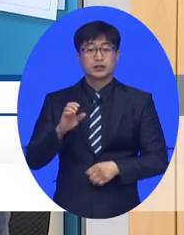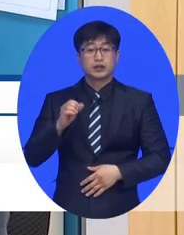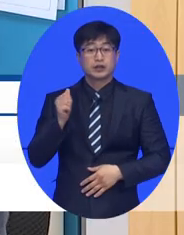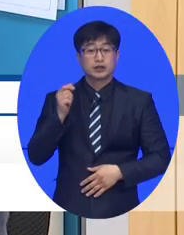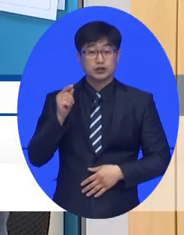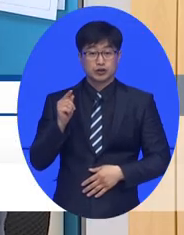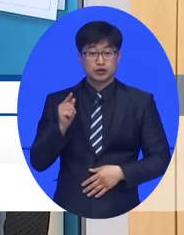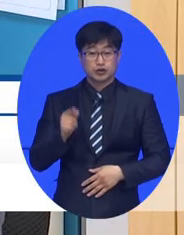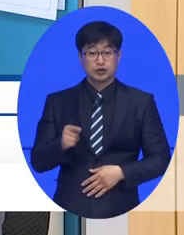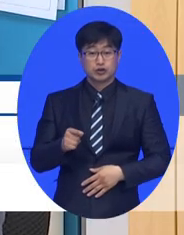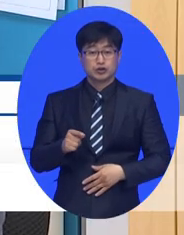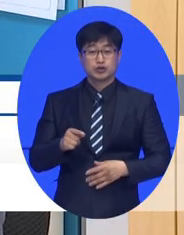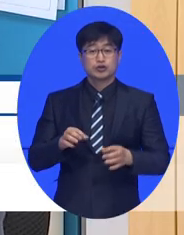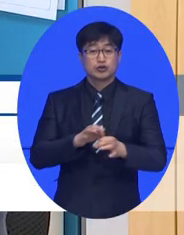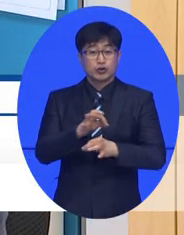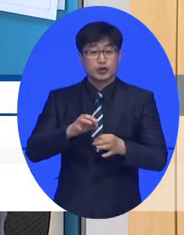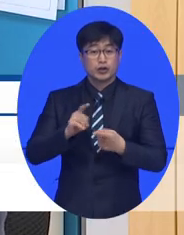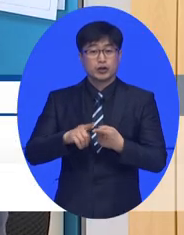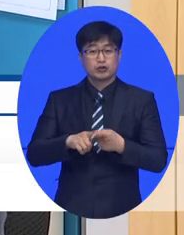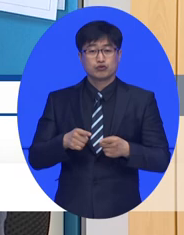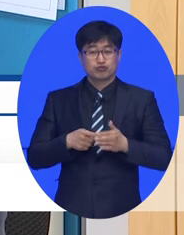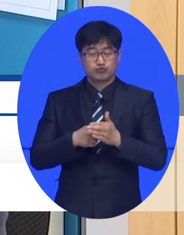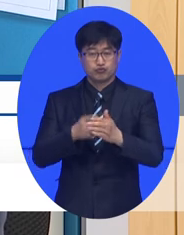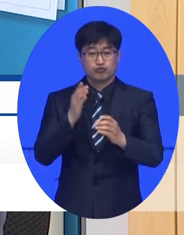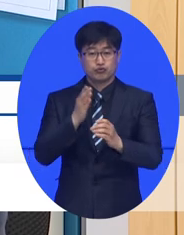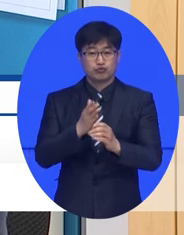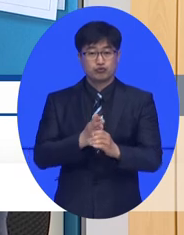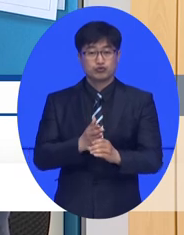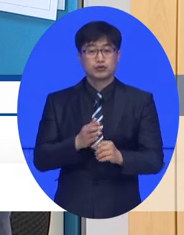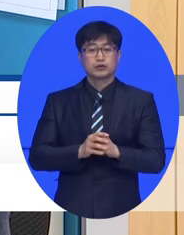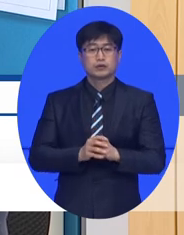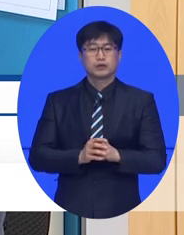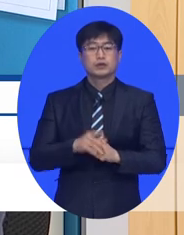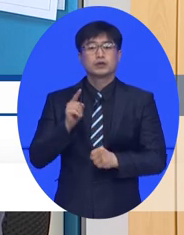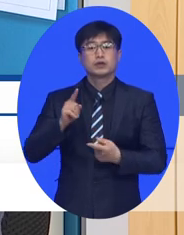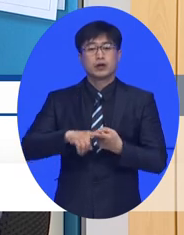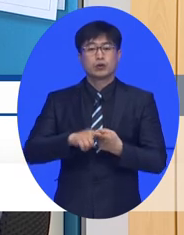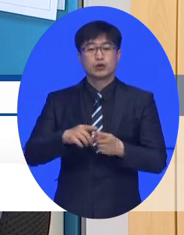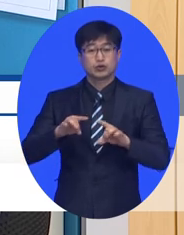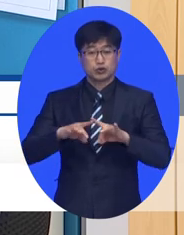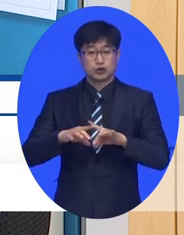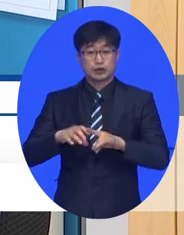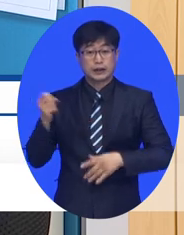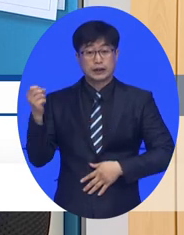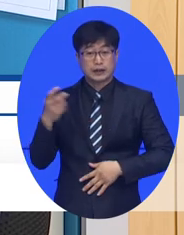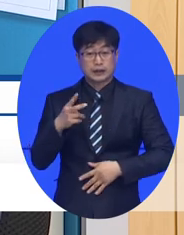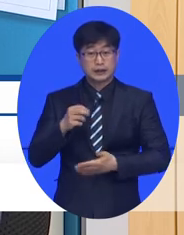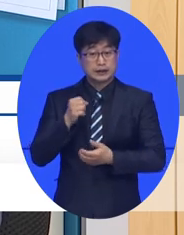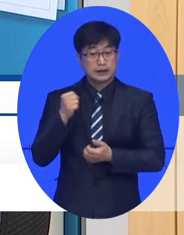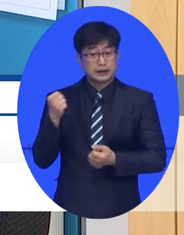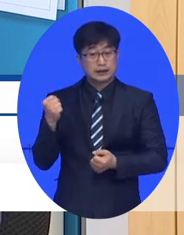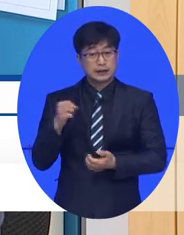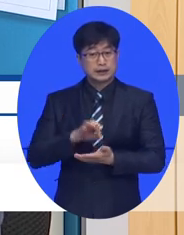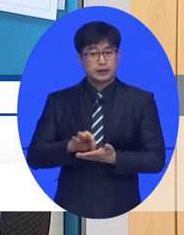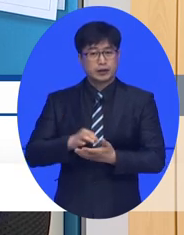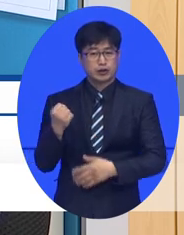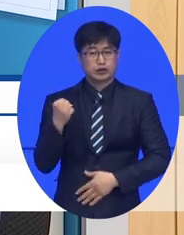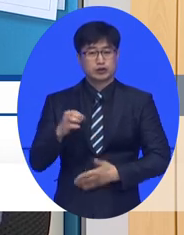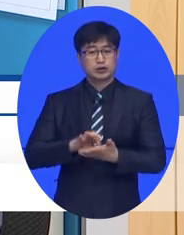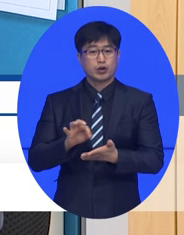지금 계속 추진을 하고 있고 그거에 걸맞게 이런 전기도 재생에너지를 사용하게